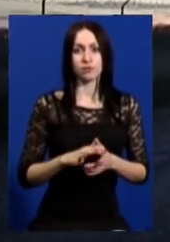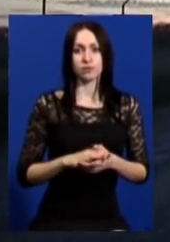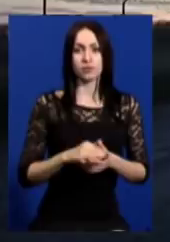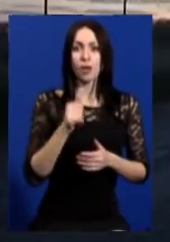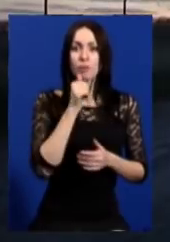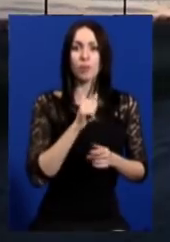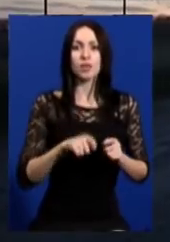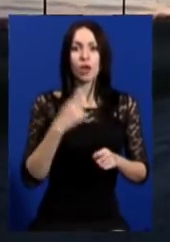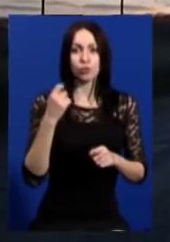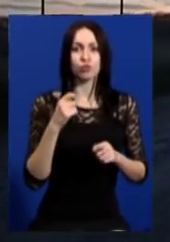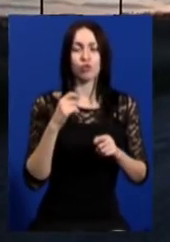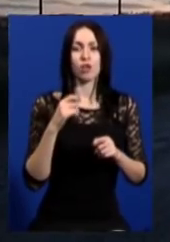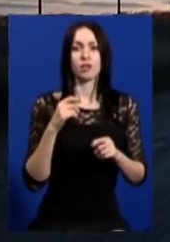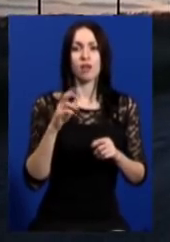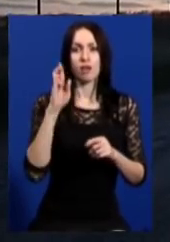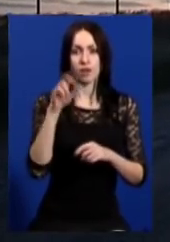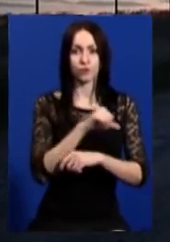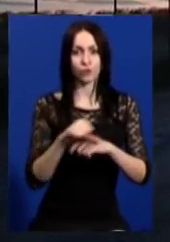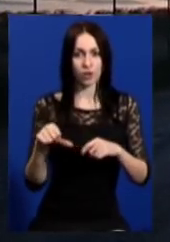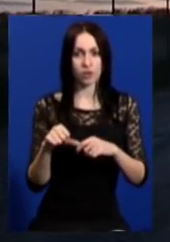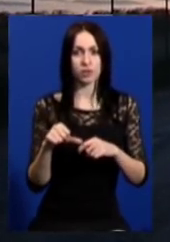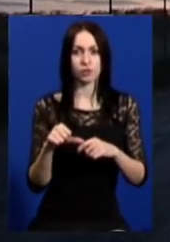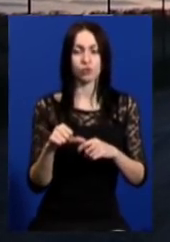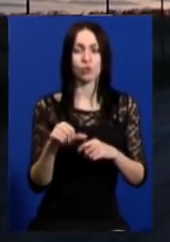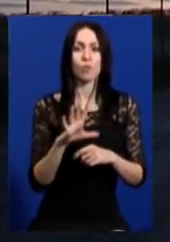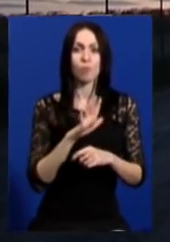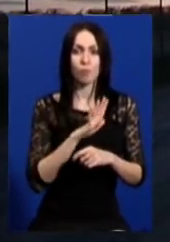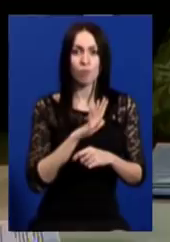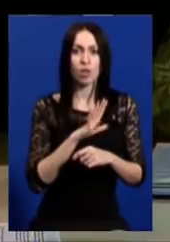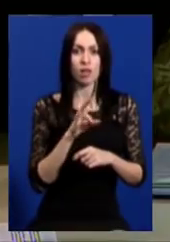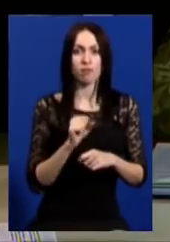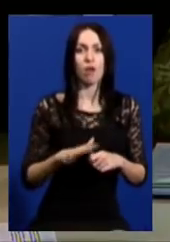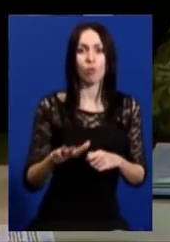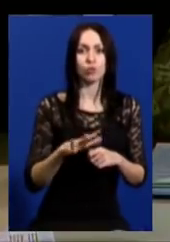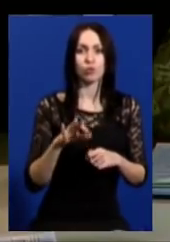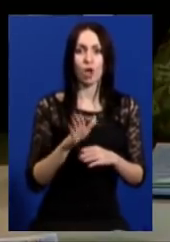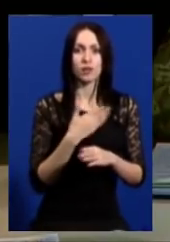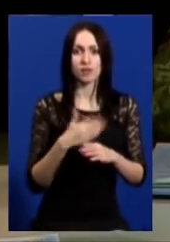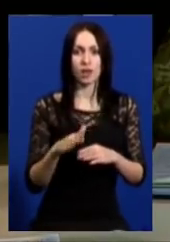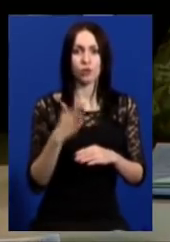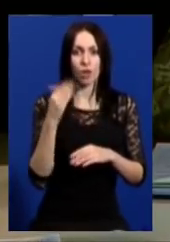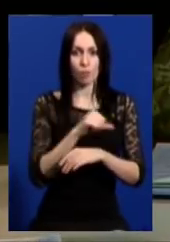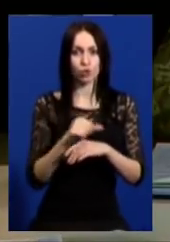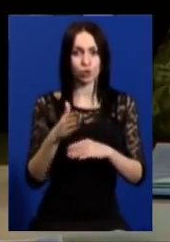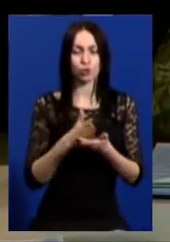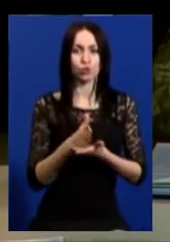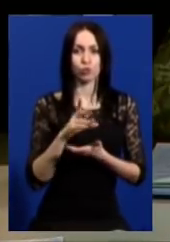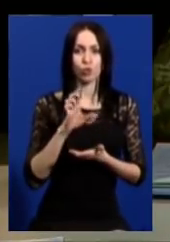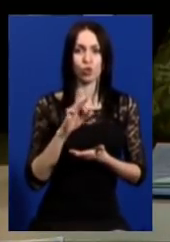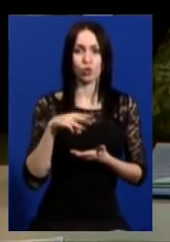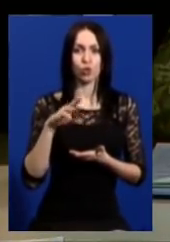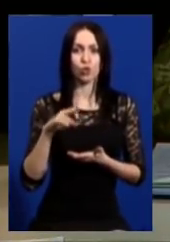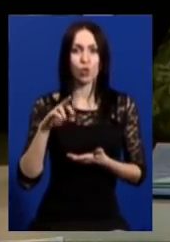спроба порушення державного кордону мала місце. На ділянці відділу прикордонної служби Тополі